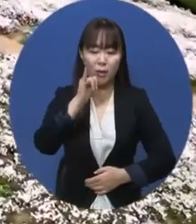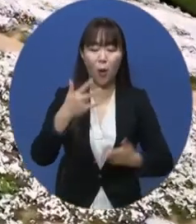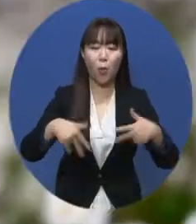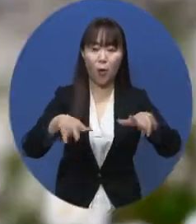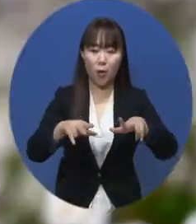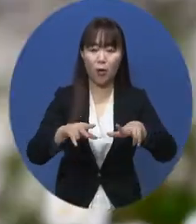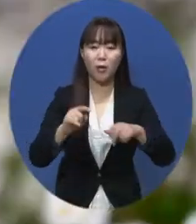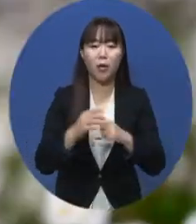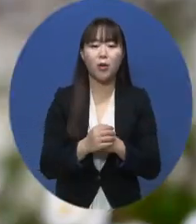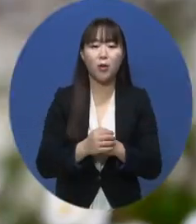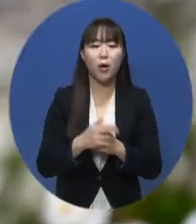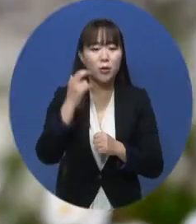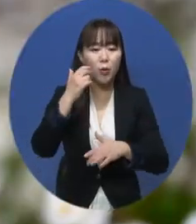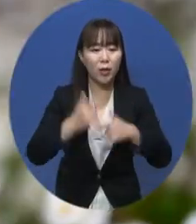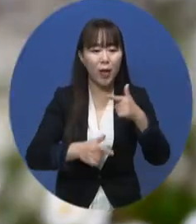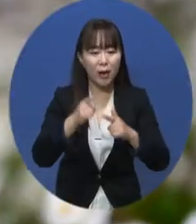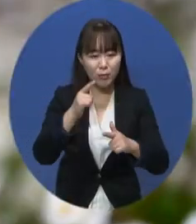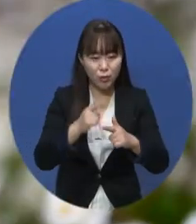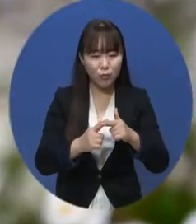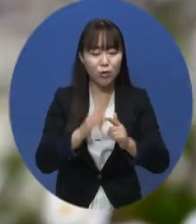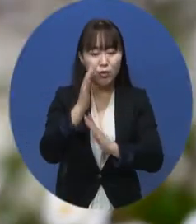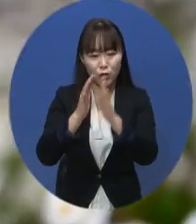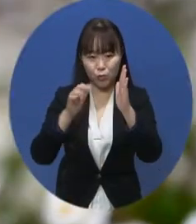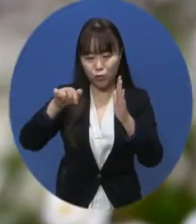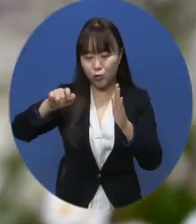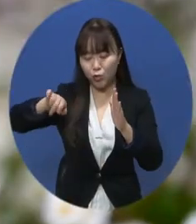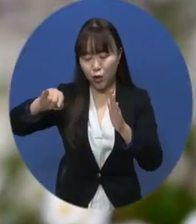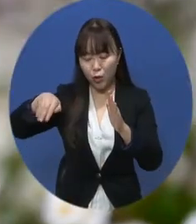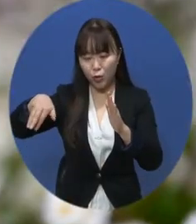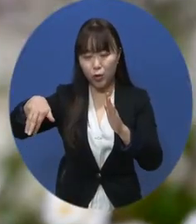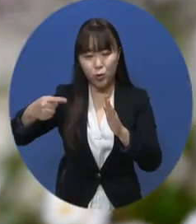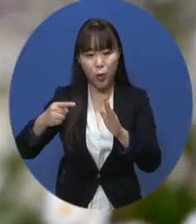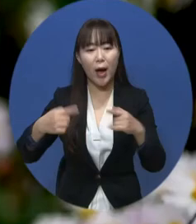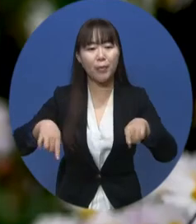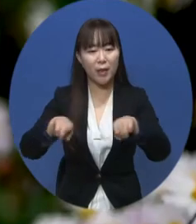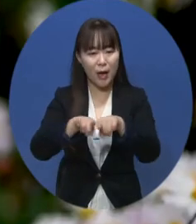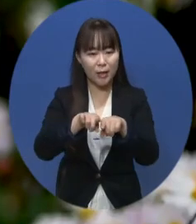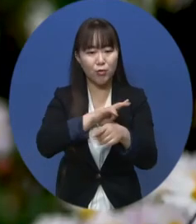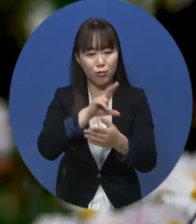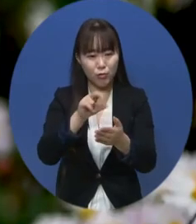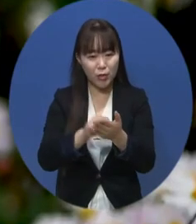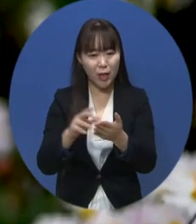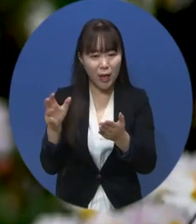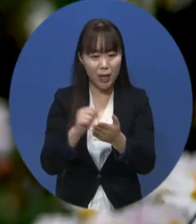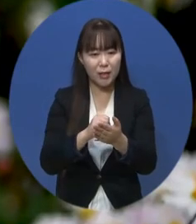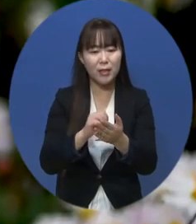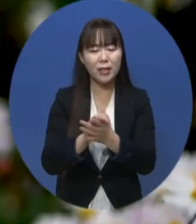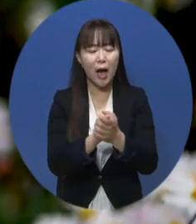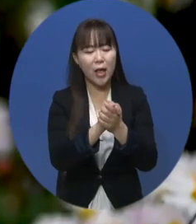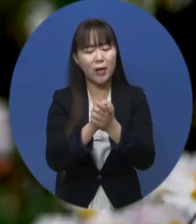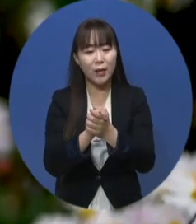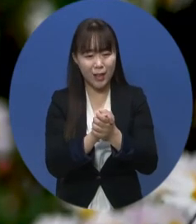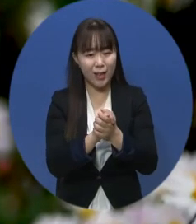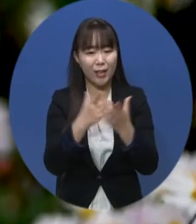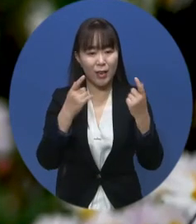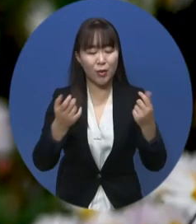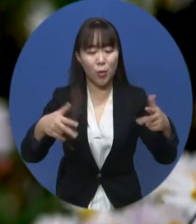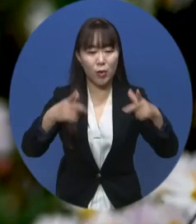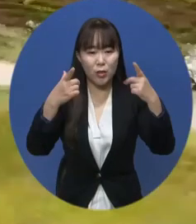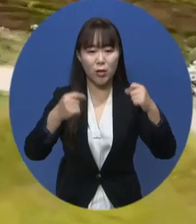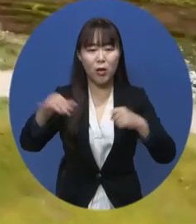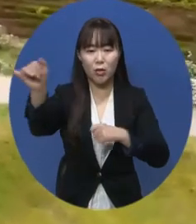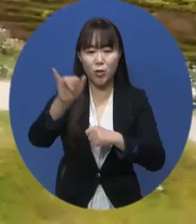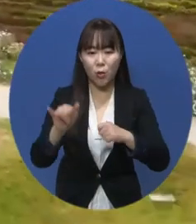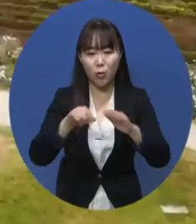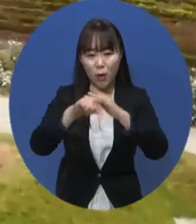테마공원은 소나무숲 구절초와 함께하는 슬로우 투어 컨셉의 자연 친화적인 공원으로서 전국적으로